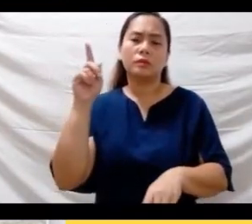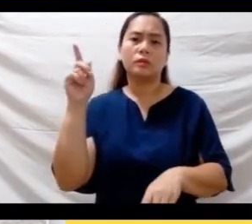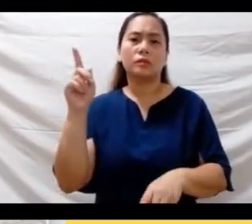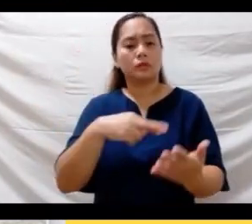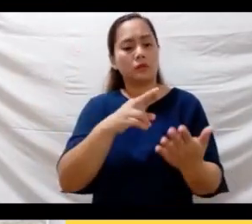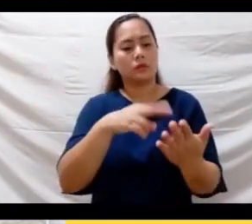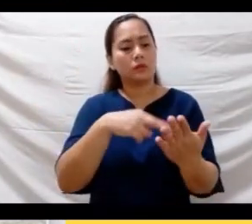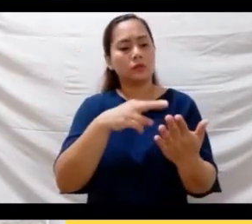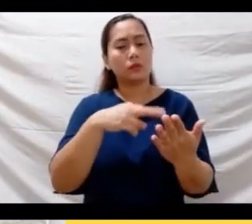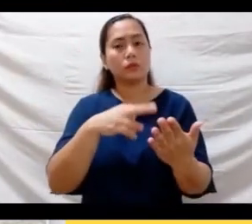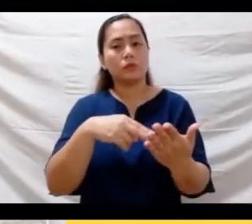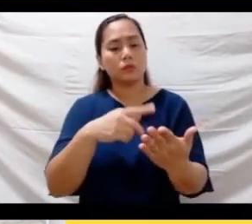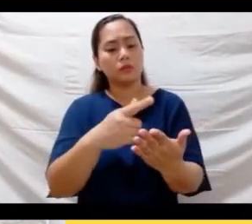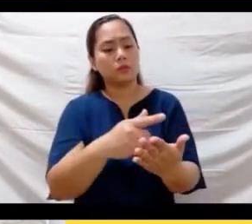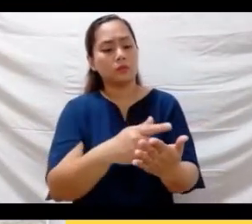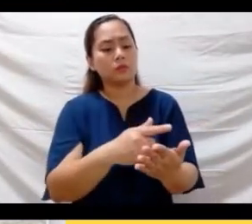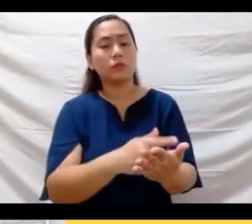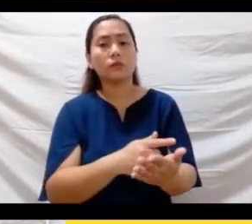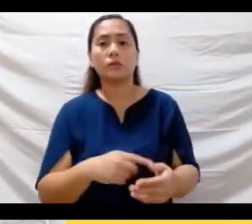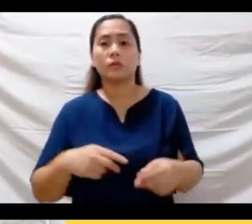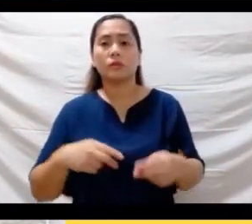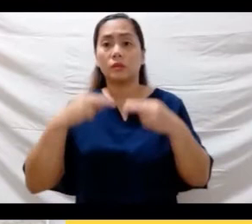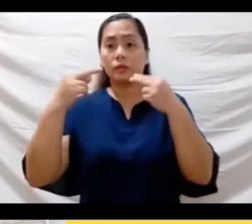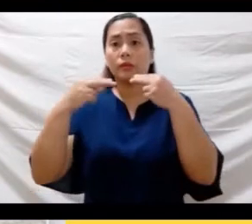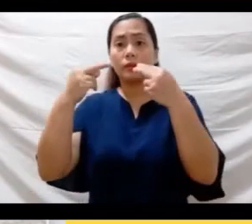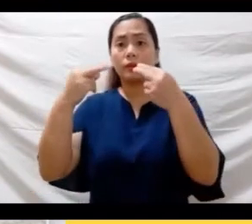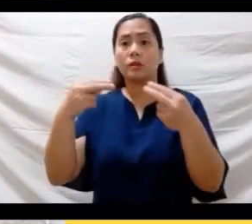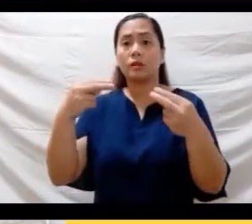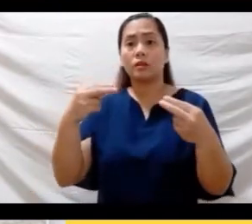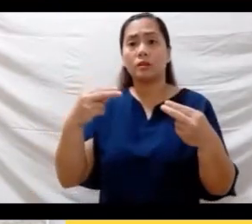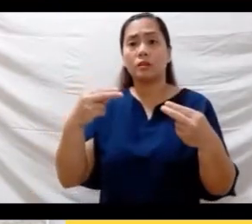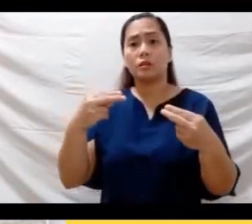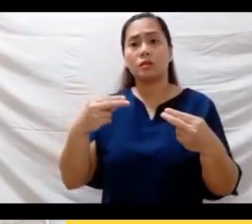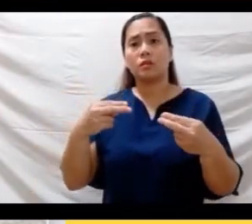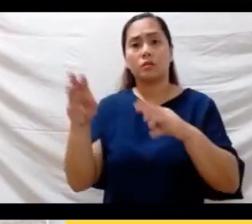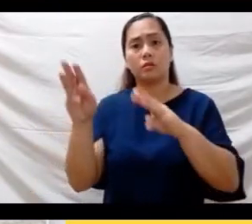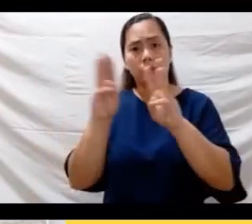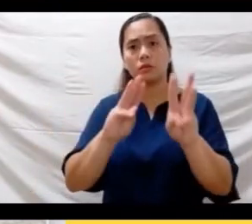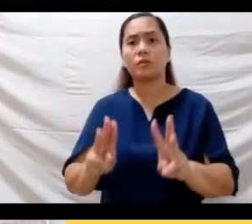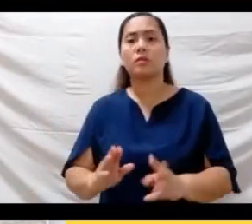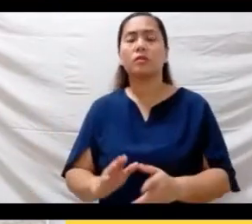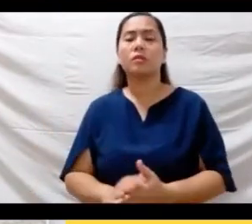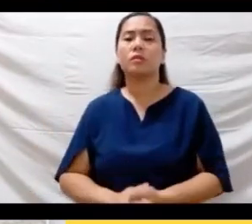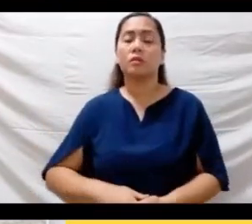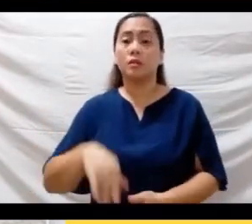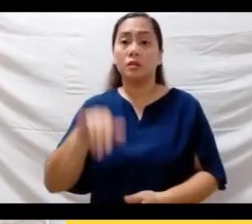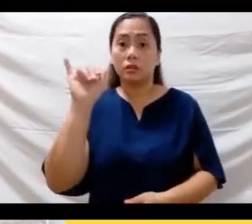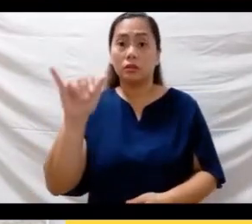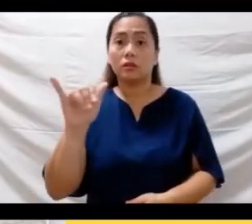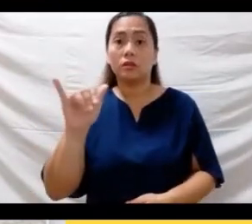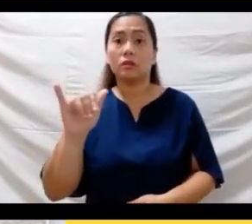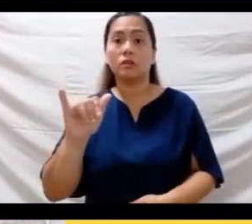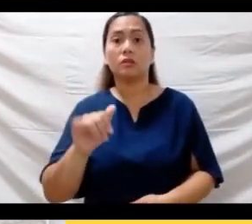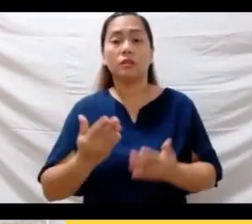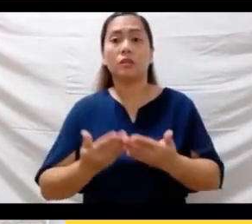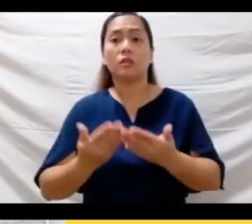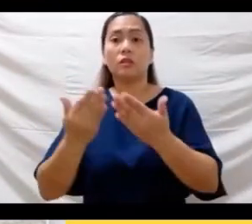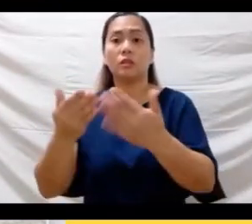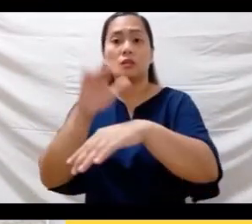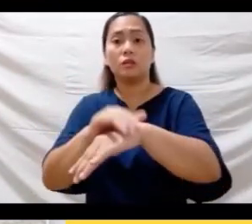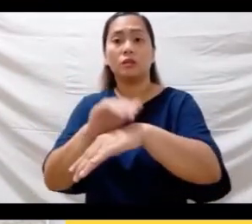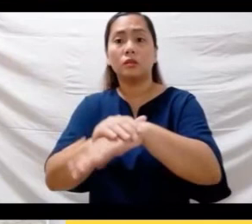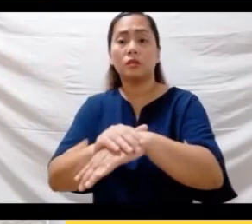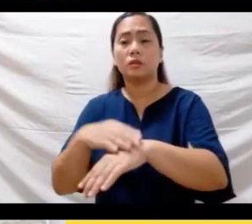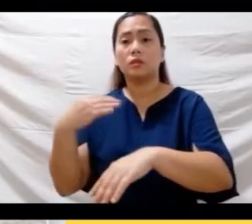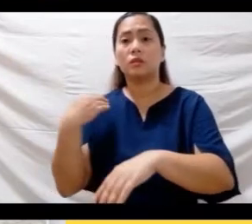nakatalang ulat ng panahon, ang sabi ni Dino. Aba, siyempre, ito ay nagbibigay babala sa atin